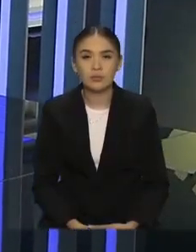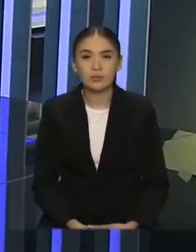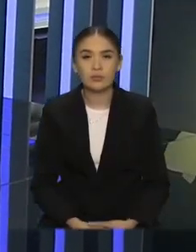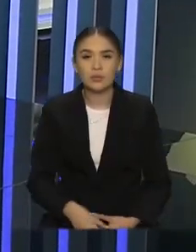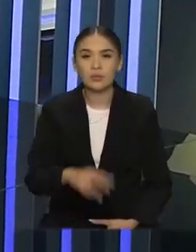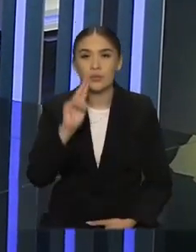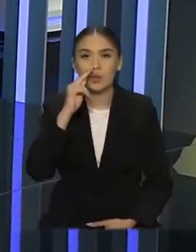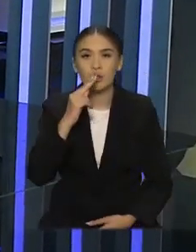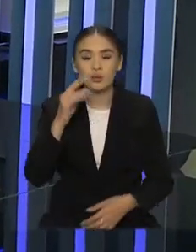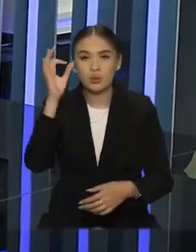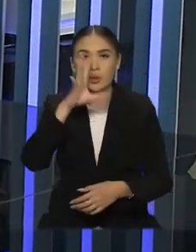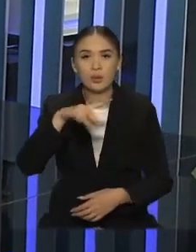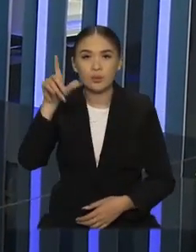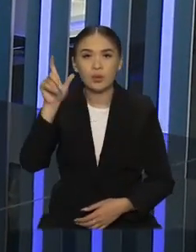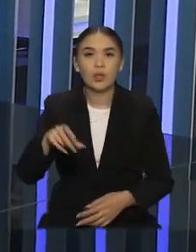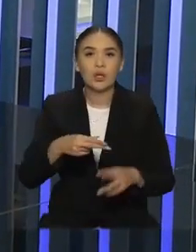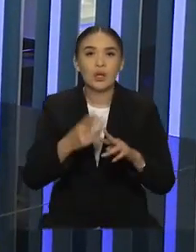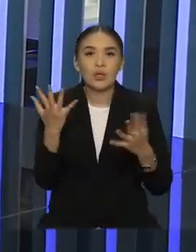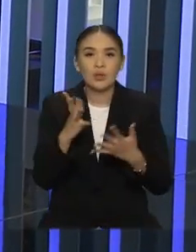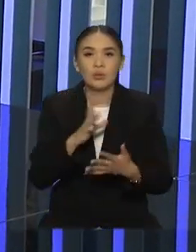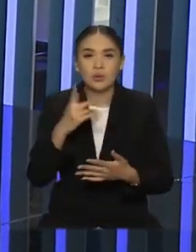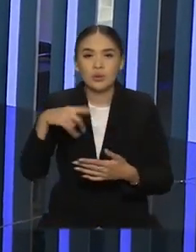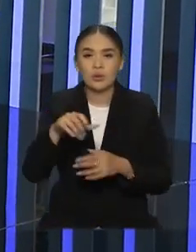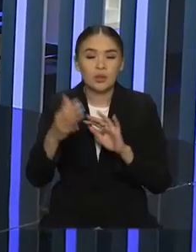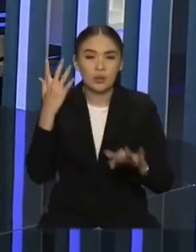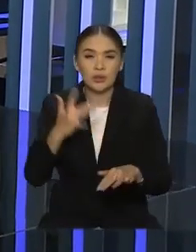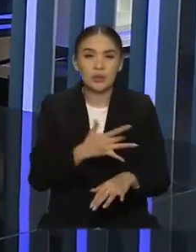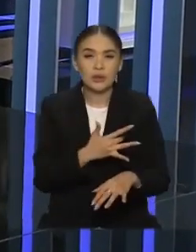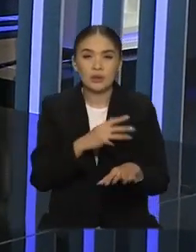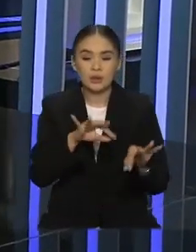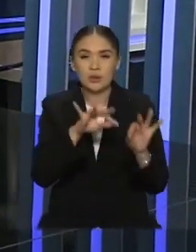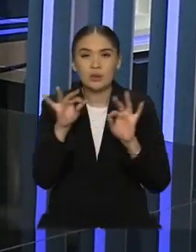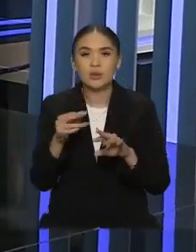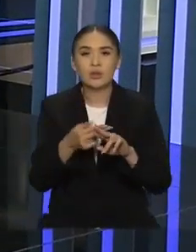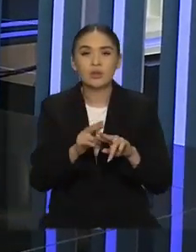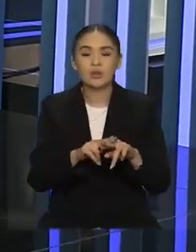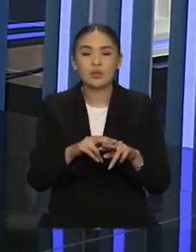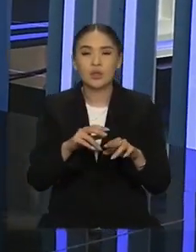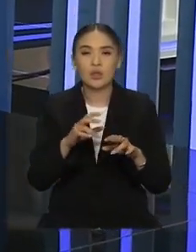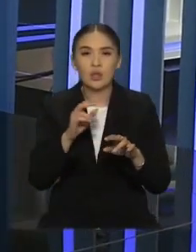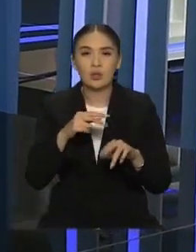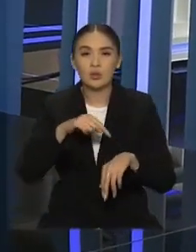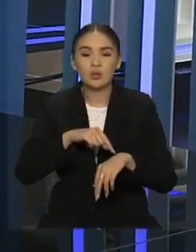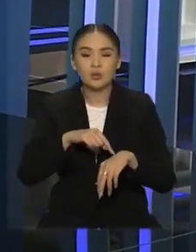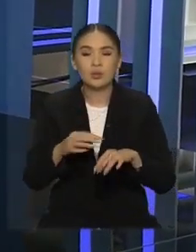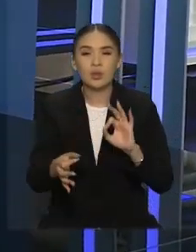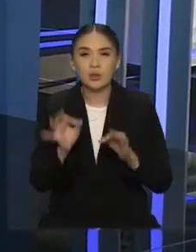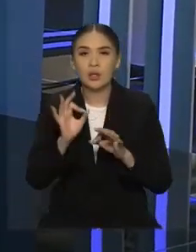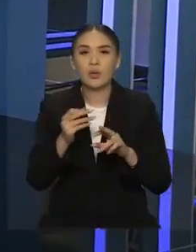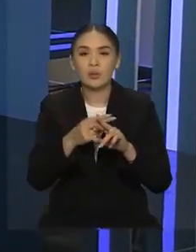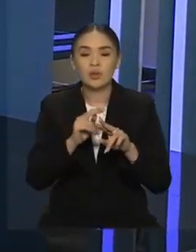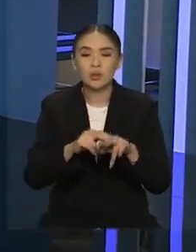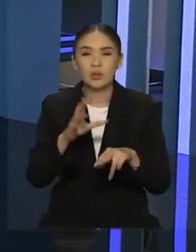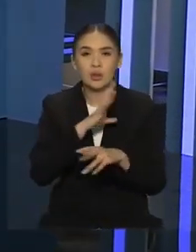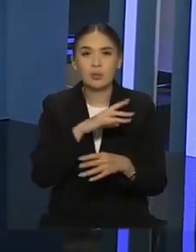У шымкентского пациента, которому неделю назад пересадили сердце, состояние средней тяжести. Напомню, трансплантацию в регионе врачи